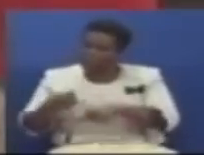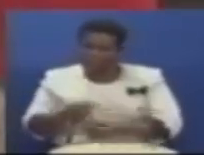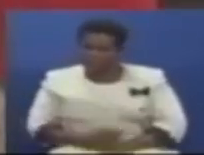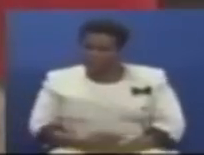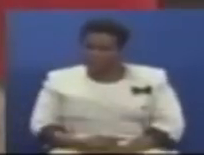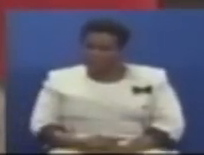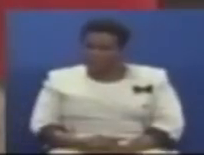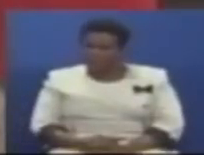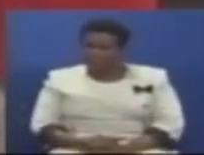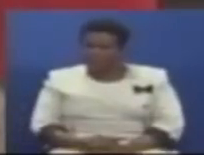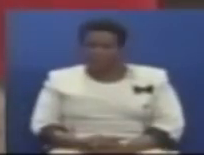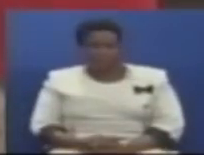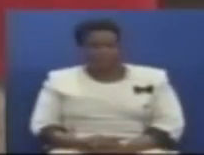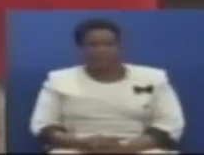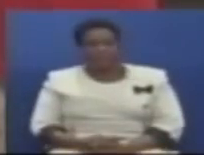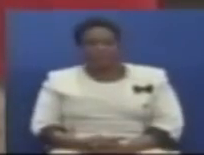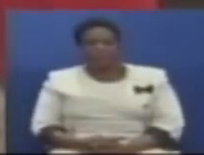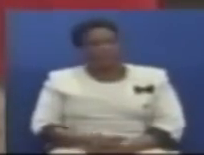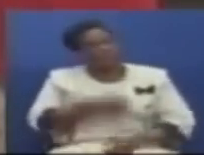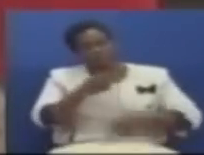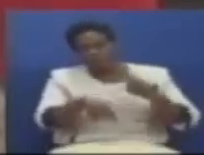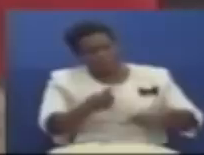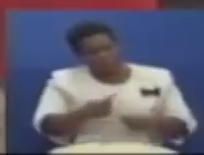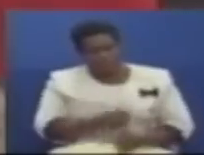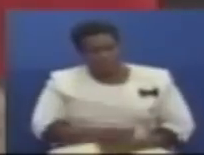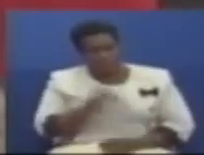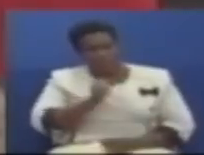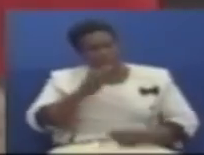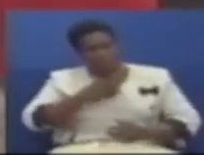Ukipendelee msema zangu. Alipenda kweli hilo. Tuendelee msema zangu.